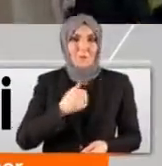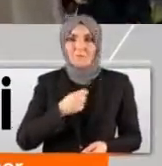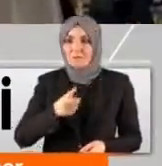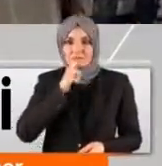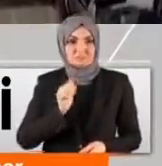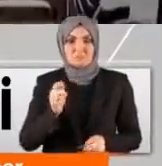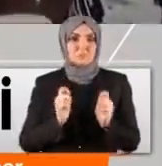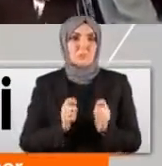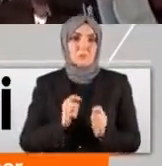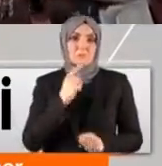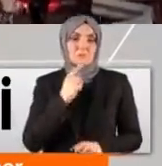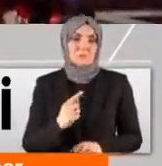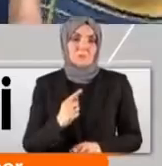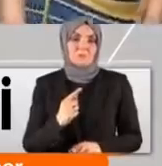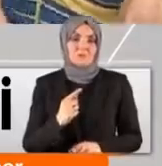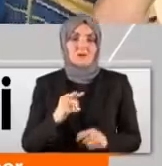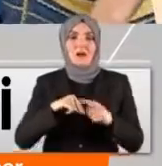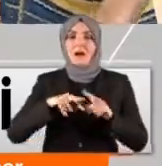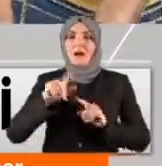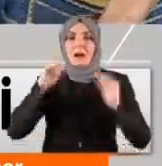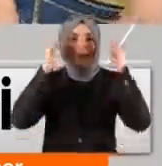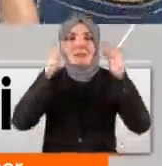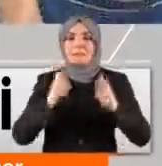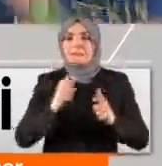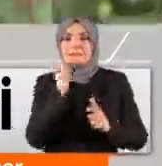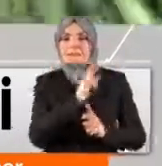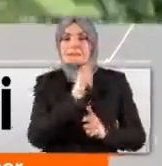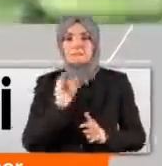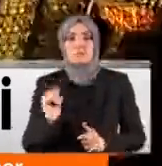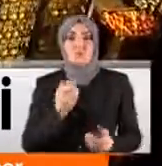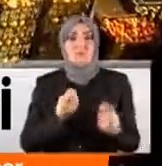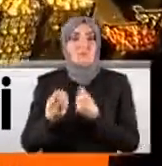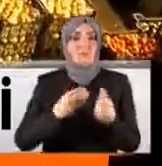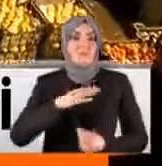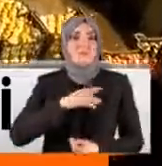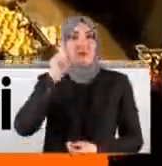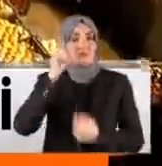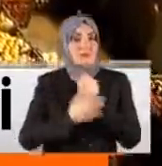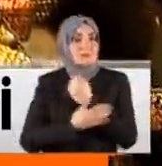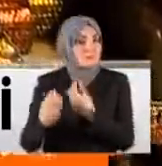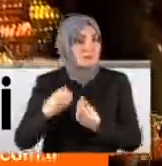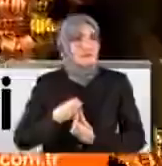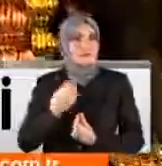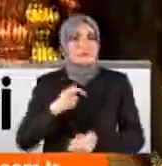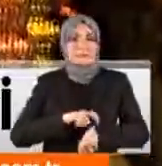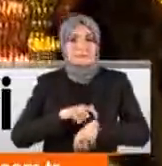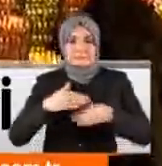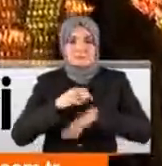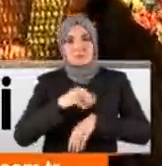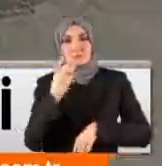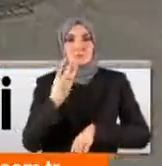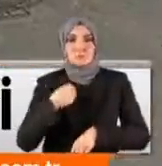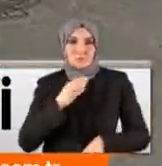durum nasıldı Peki Kara bağladık Allah yardımcımız olsun 3 gibi falan gittik